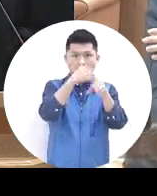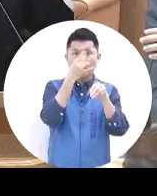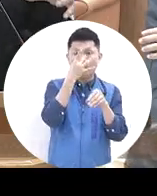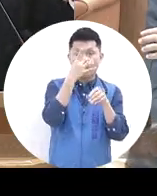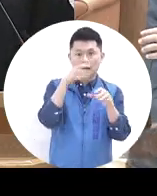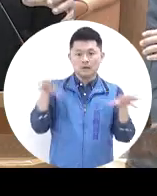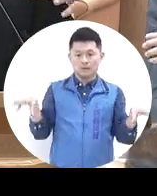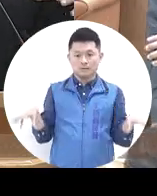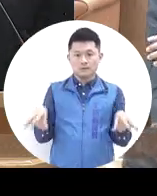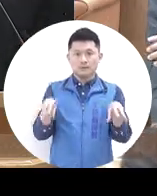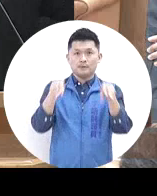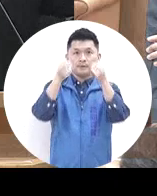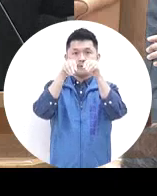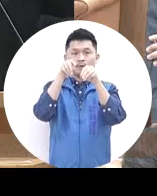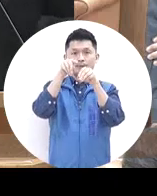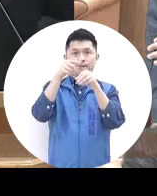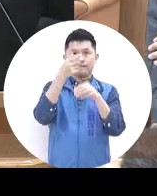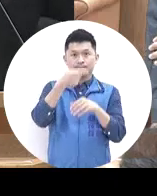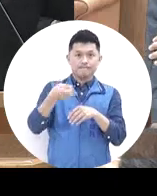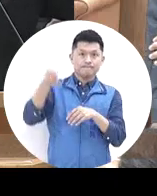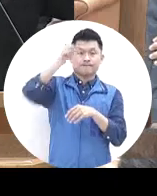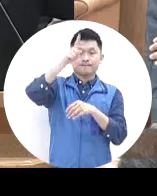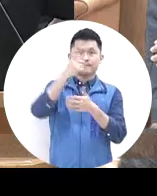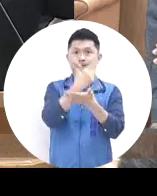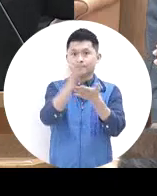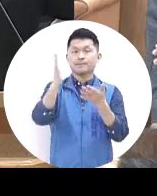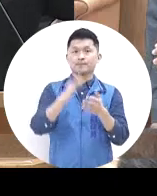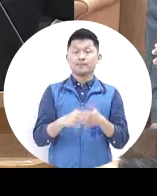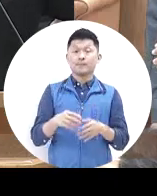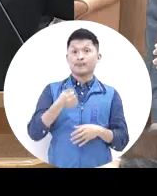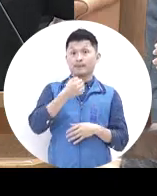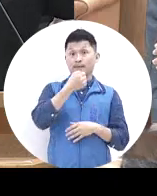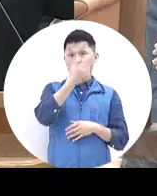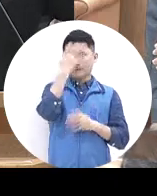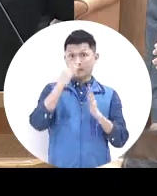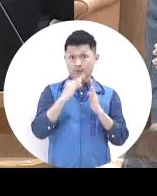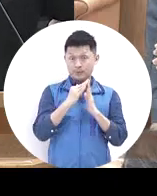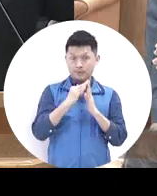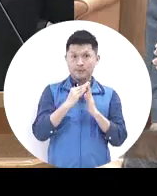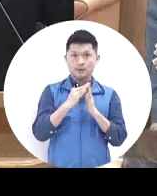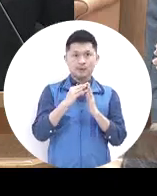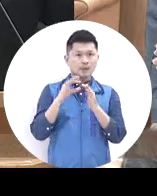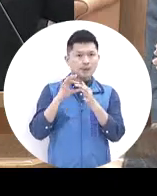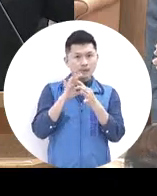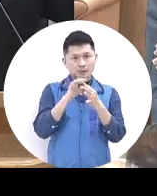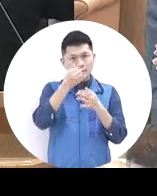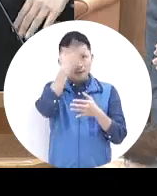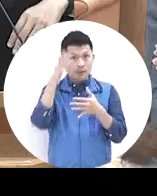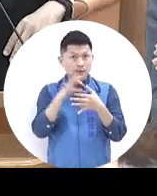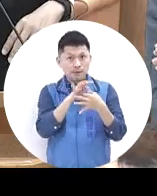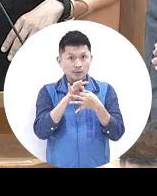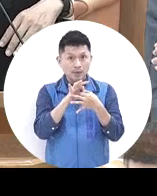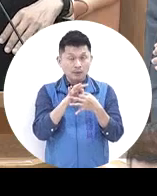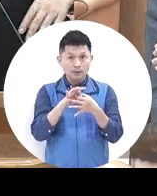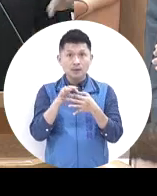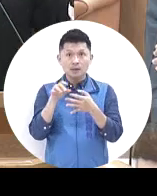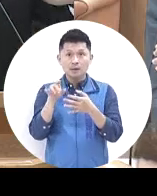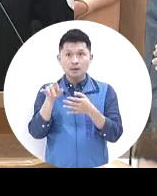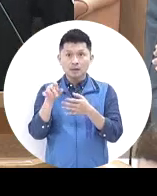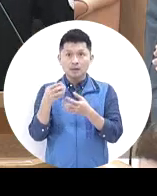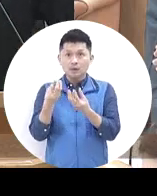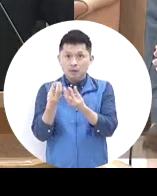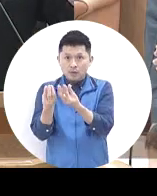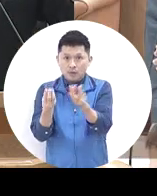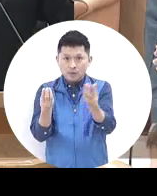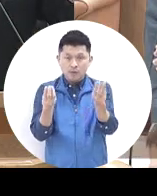决。但是青年局现在可以把各局处所有的业务，只要跟青年局有关，可以拉回来的，全部先拉回来，就